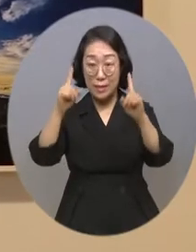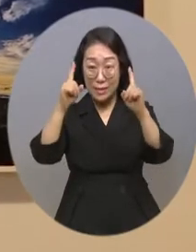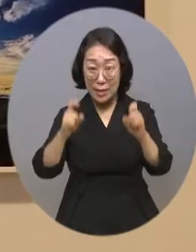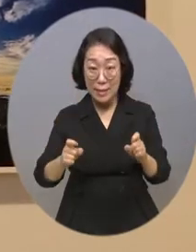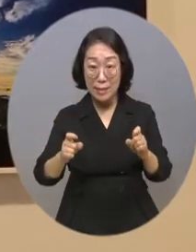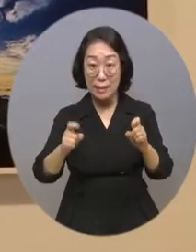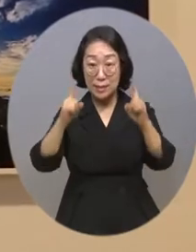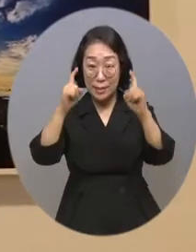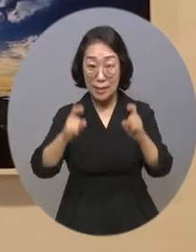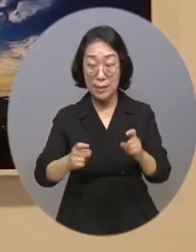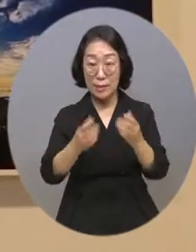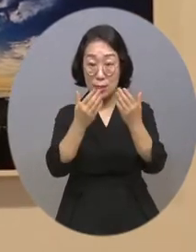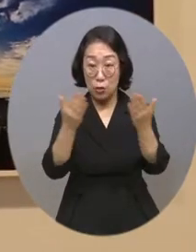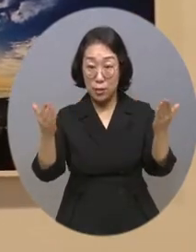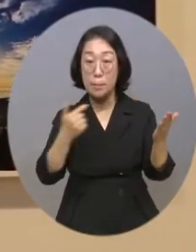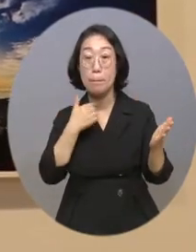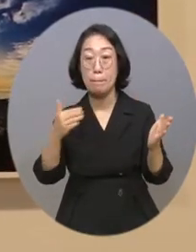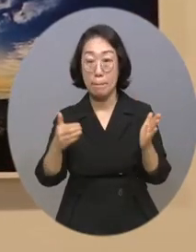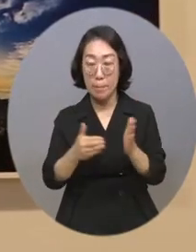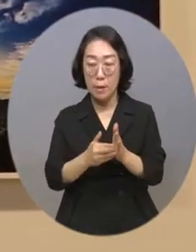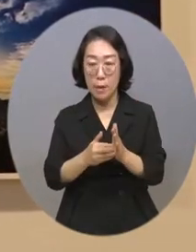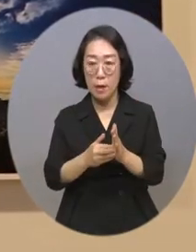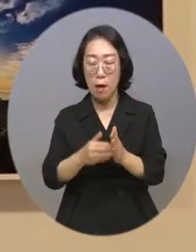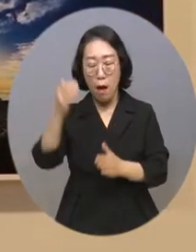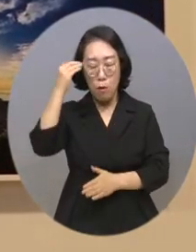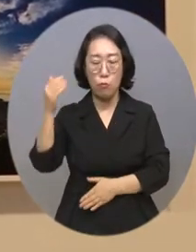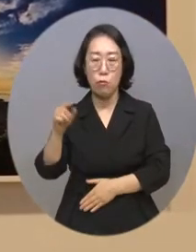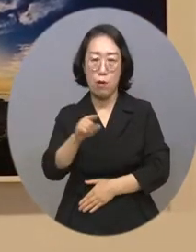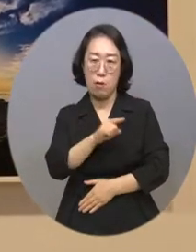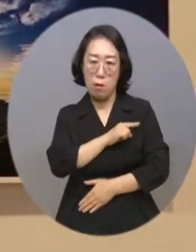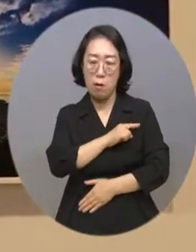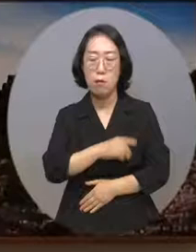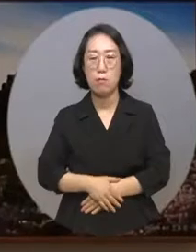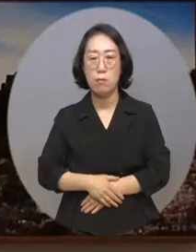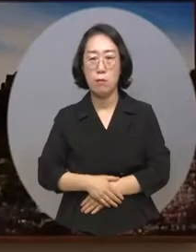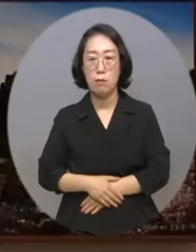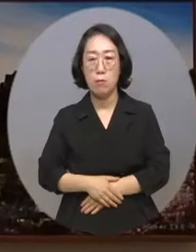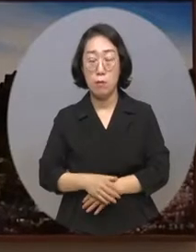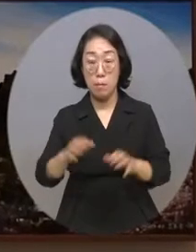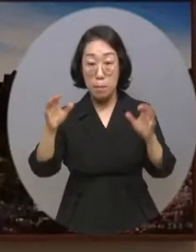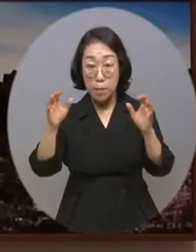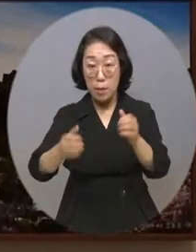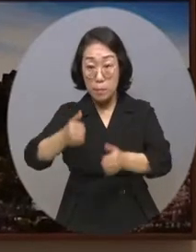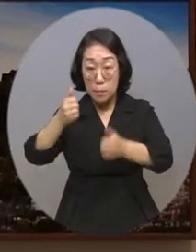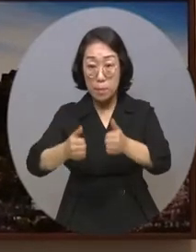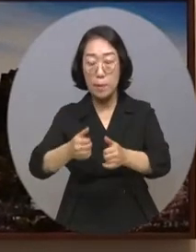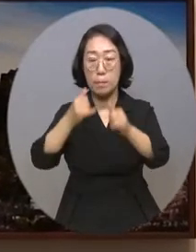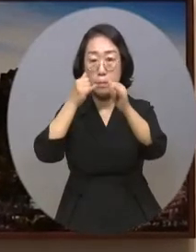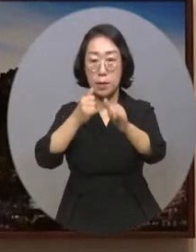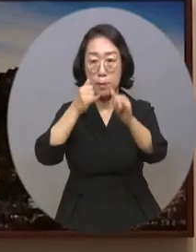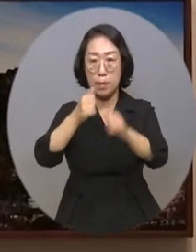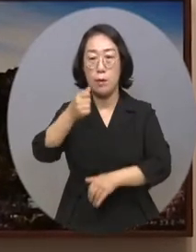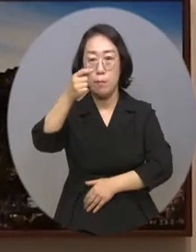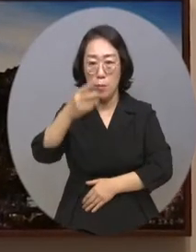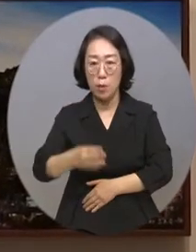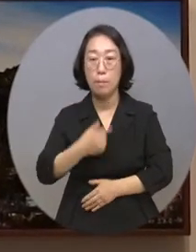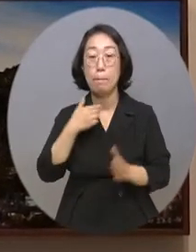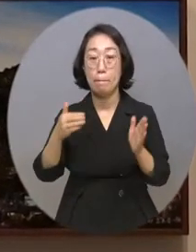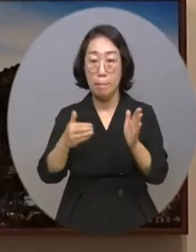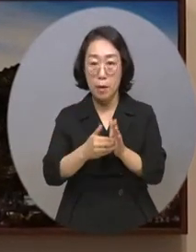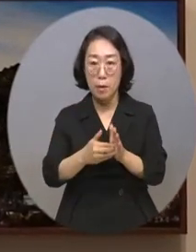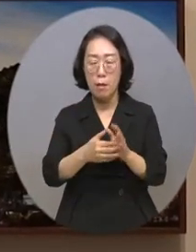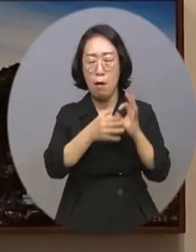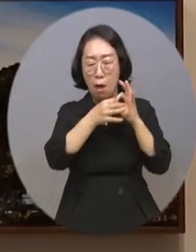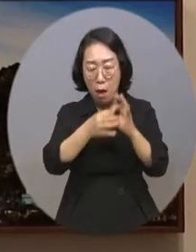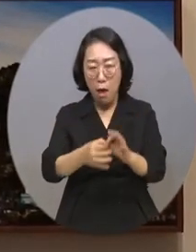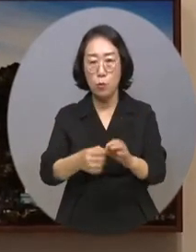걸어오면서 국내 최고 대한민국 사진 대전에서 여러 차례 수상과 함께 열정적인 작업 활동으로